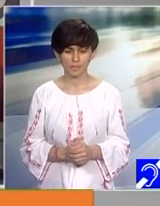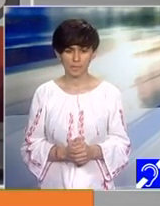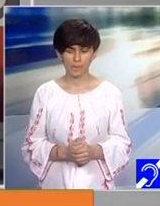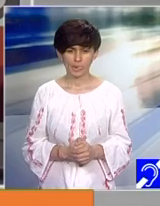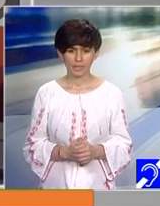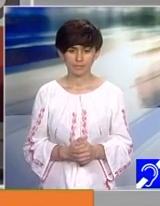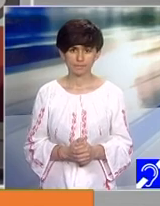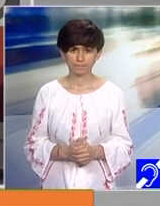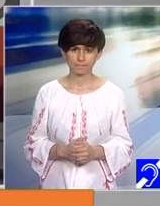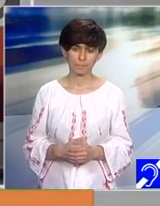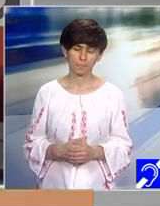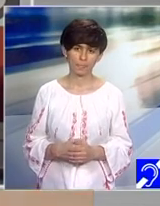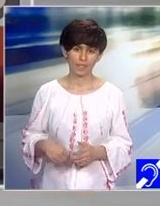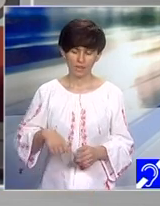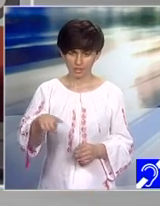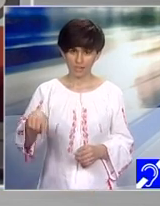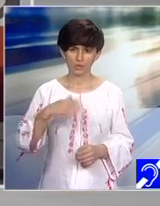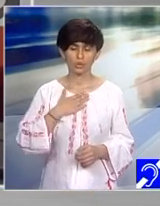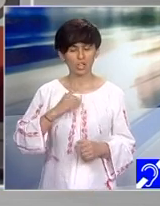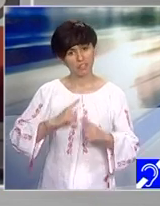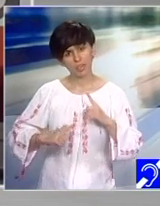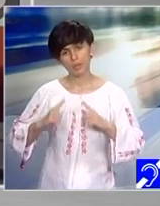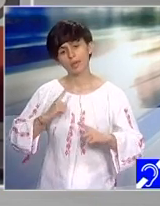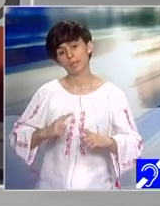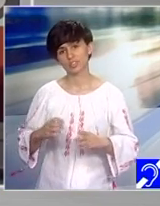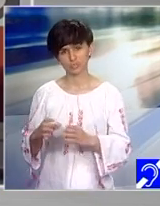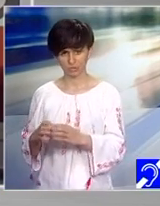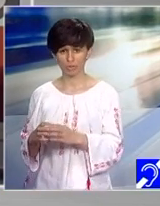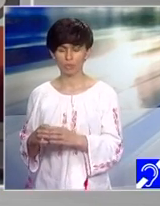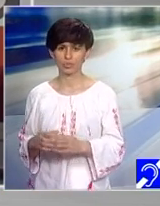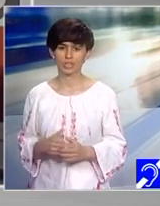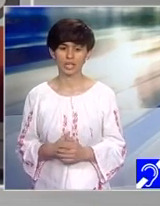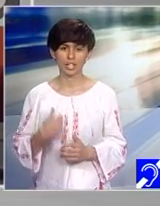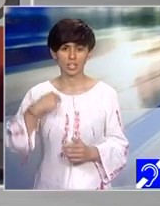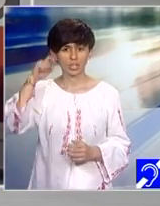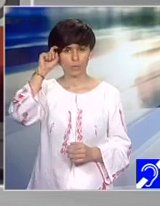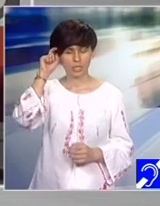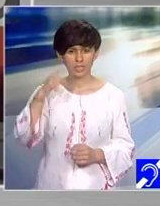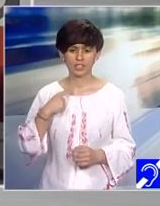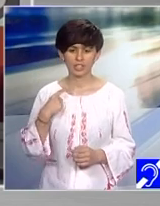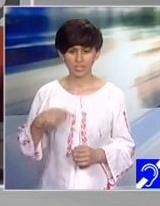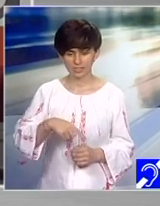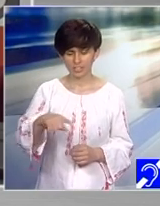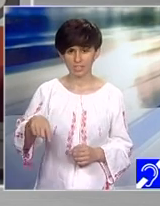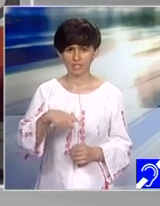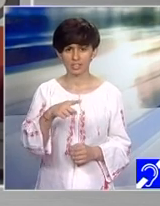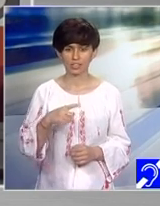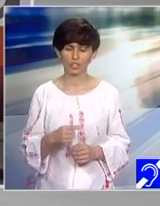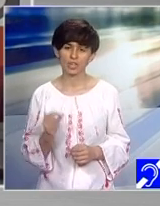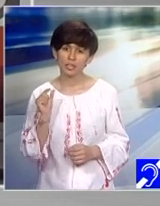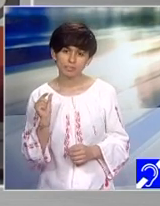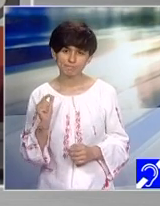Amândoi avem cam pasiuni comune, zic eu. Cred că există în noi în fiecare un sâmbure de pasiune